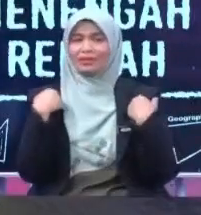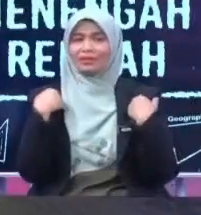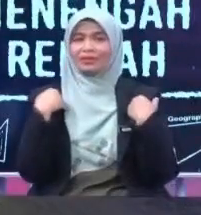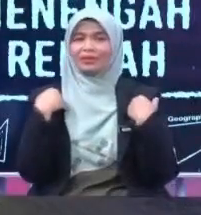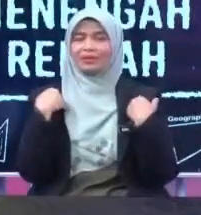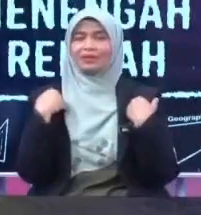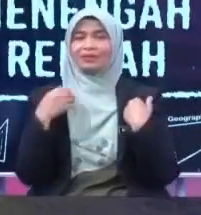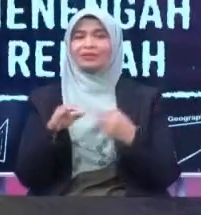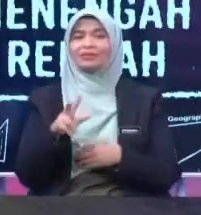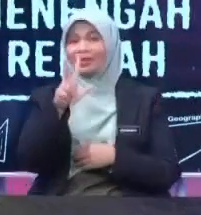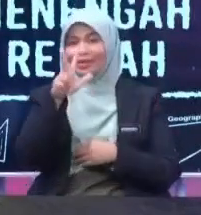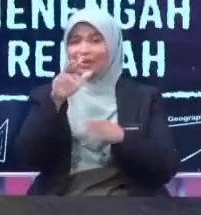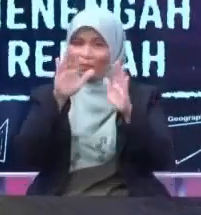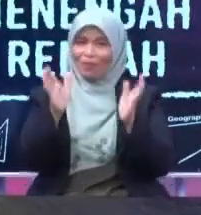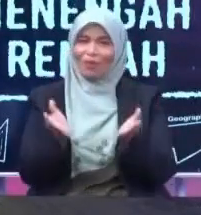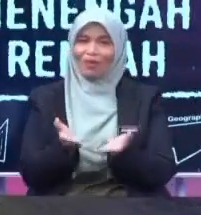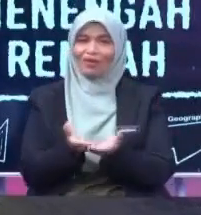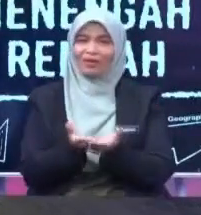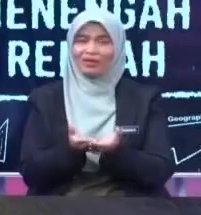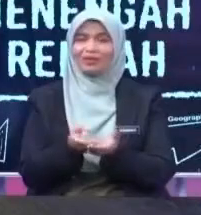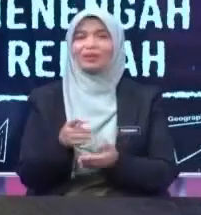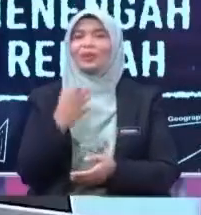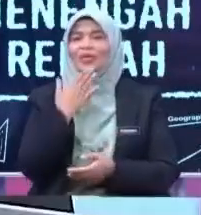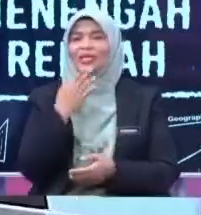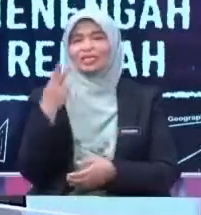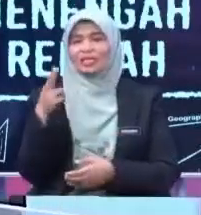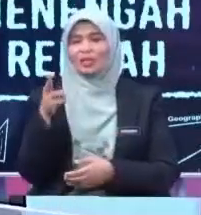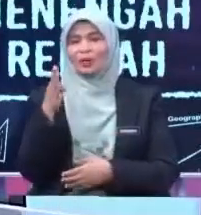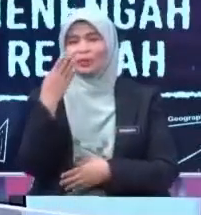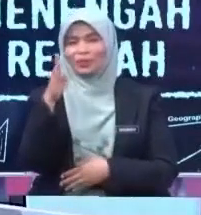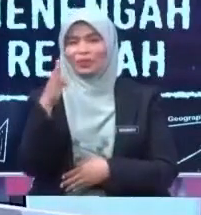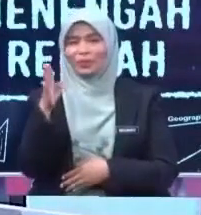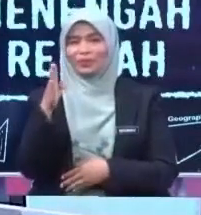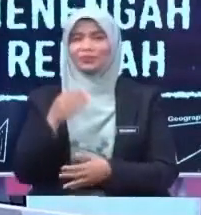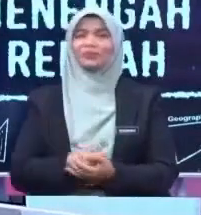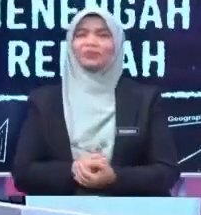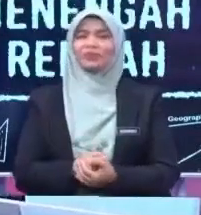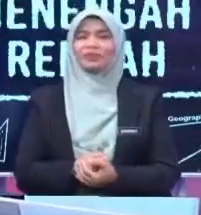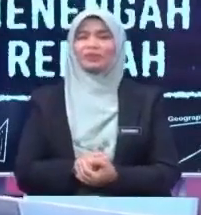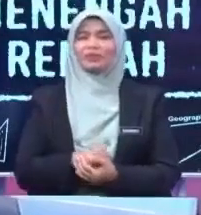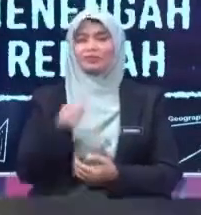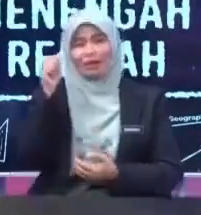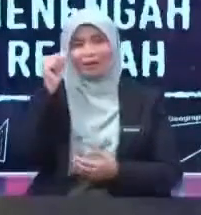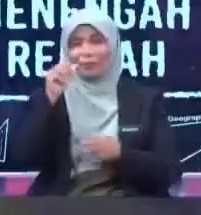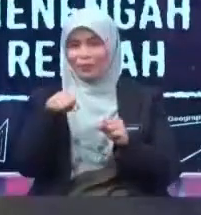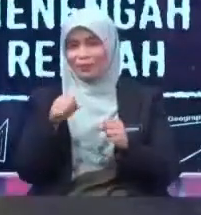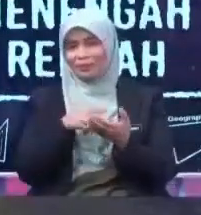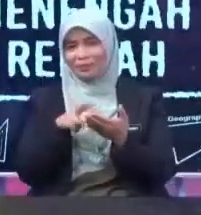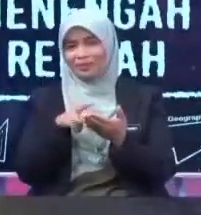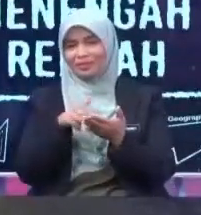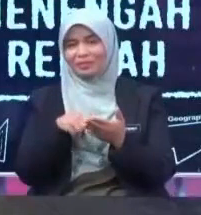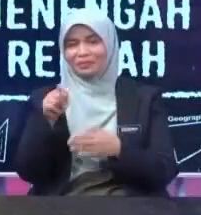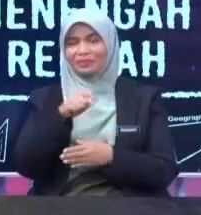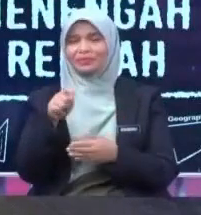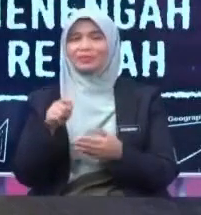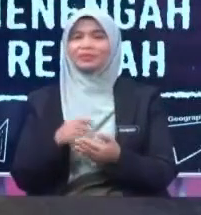ada dua bola. Ya, ada bola, satu berwarna hijau, satu berwarna biru. Dan Aiman boleh baca tak apa yang ada dekat tulisan dekat